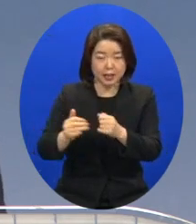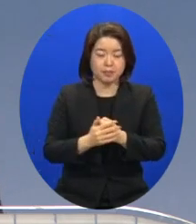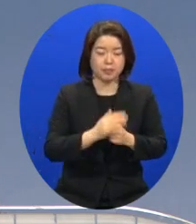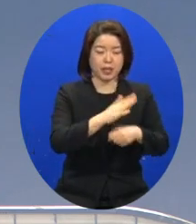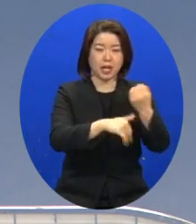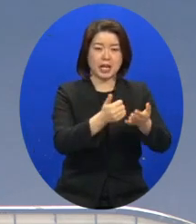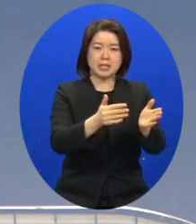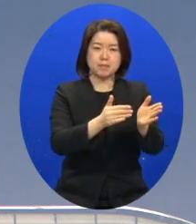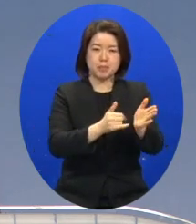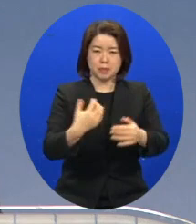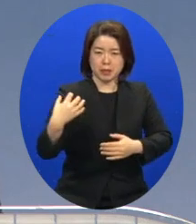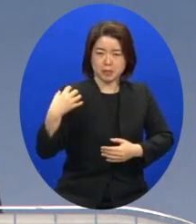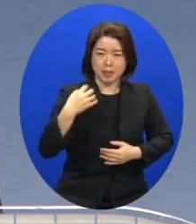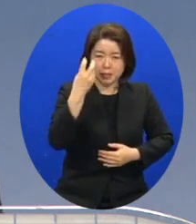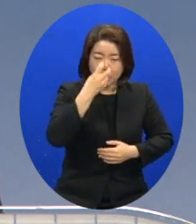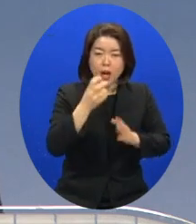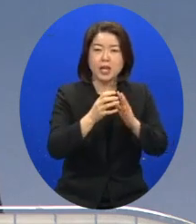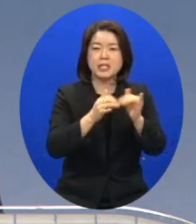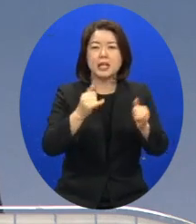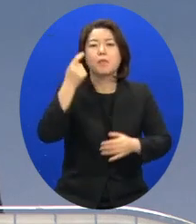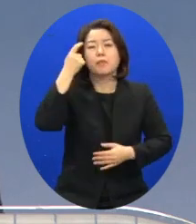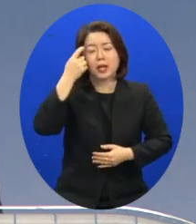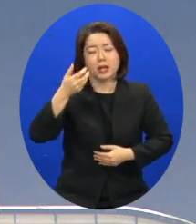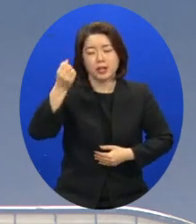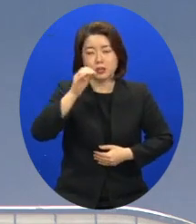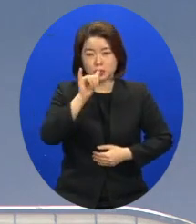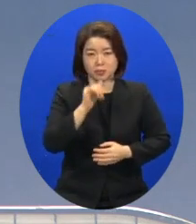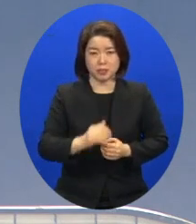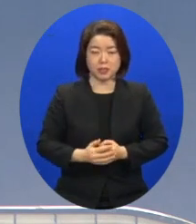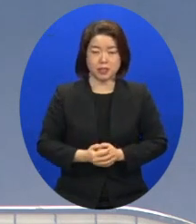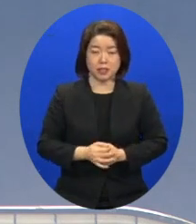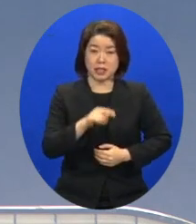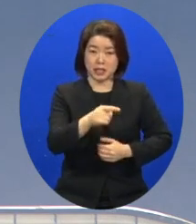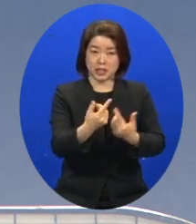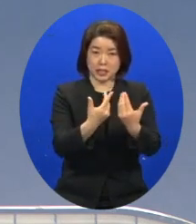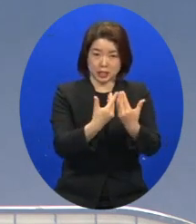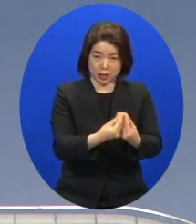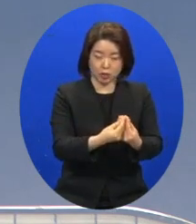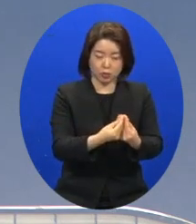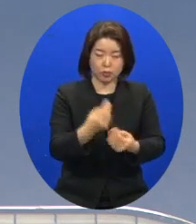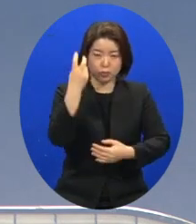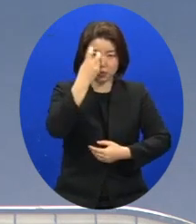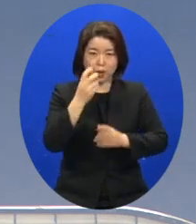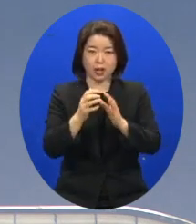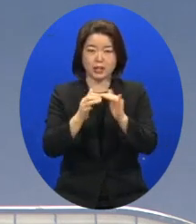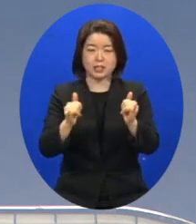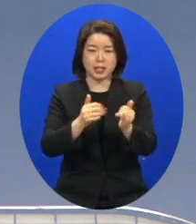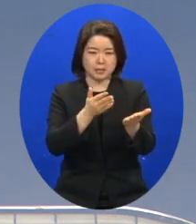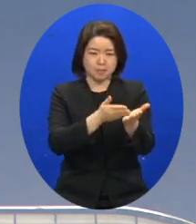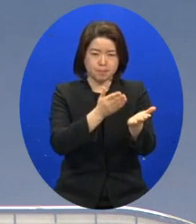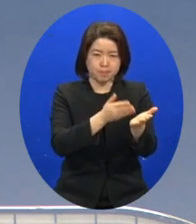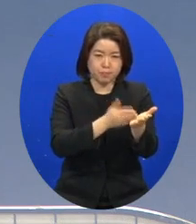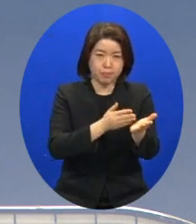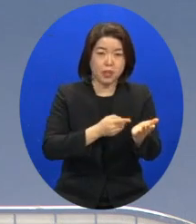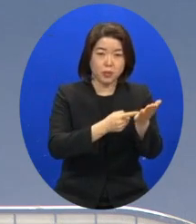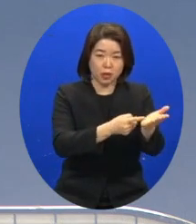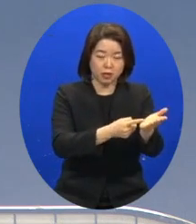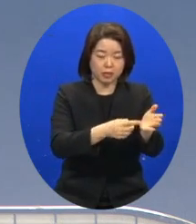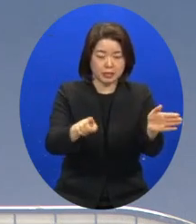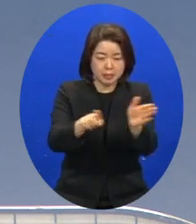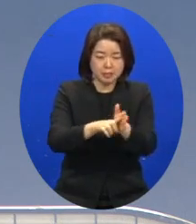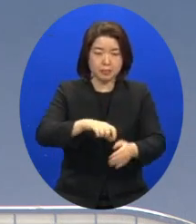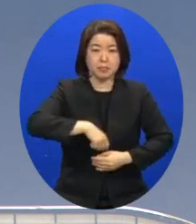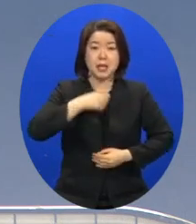비밀을 맡은 관리인으로 봐야 합니다 이런 경우에 관리인에게 요구하는 것은 신실 성입니다 이